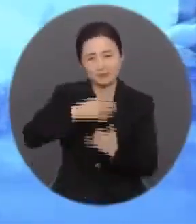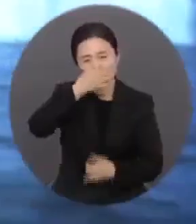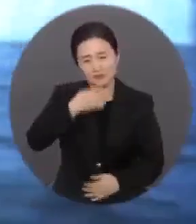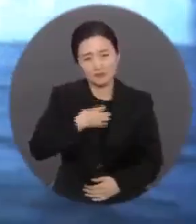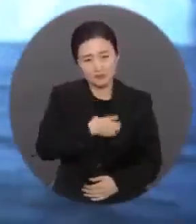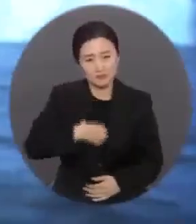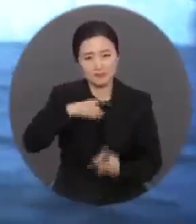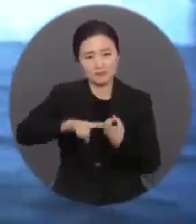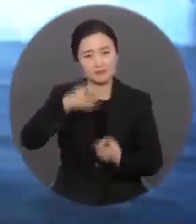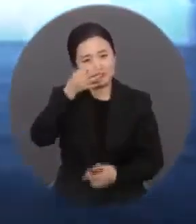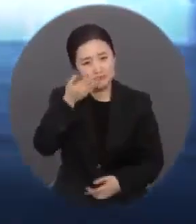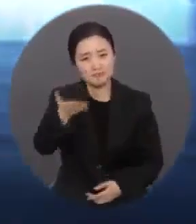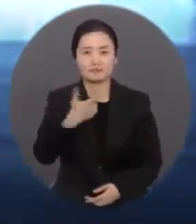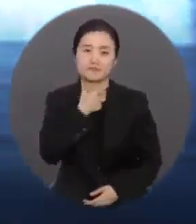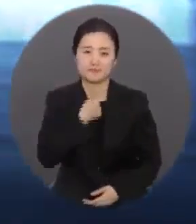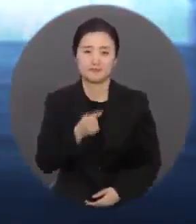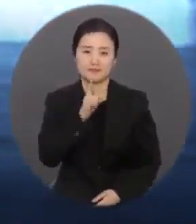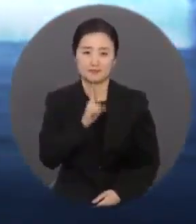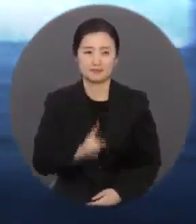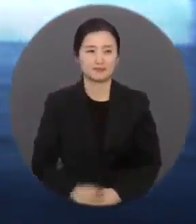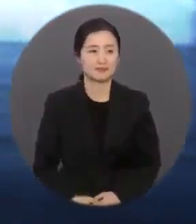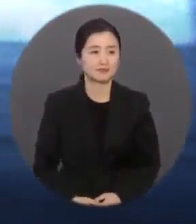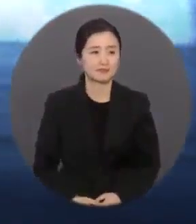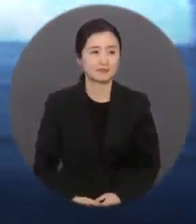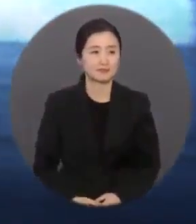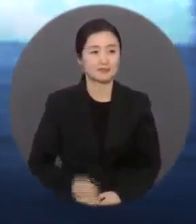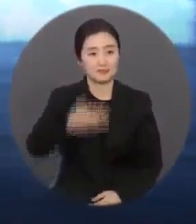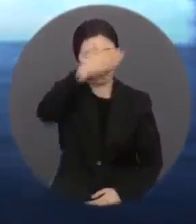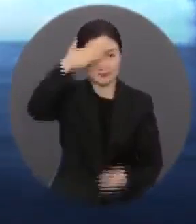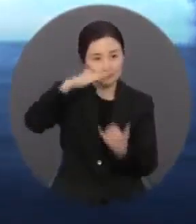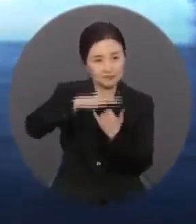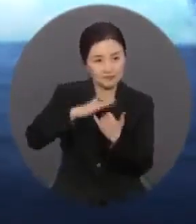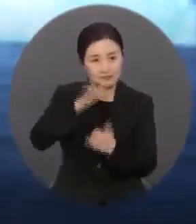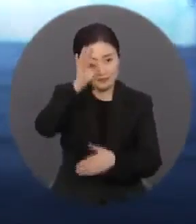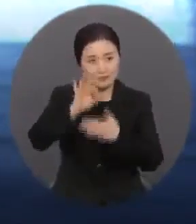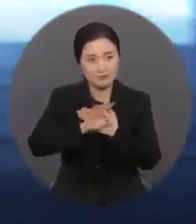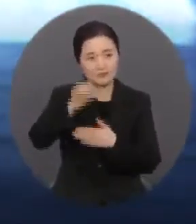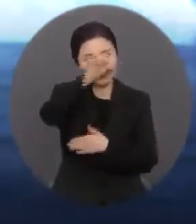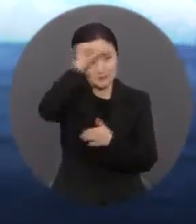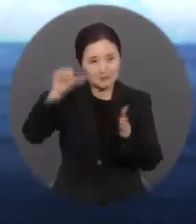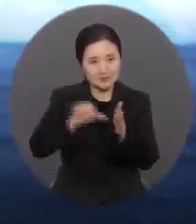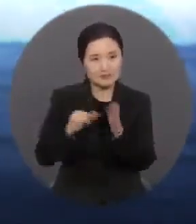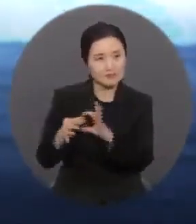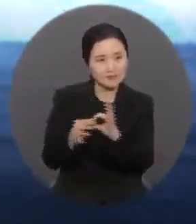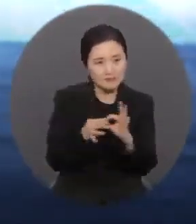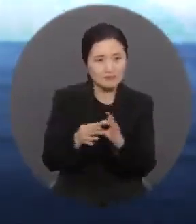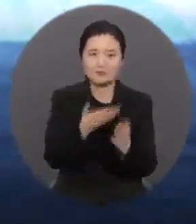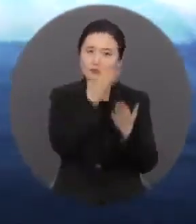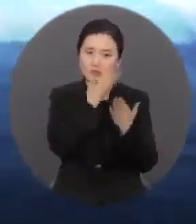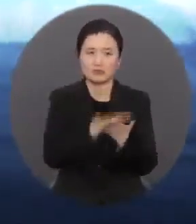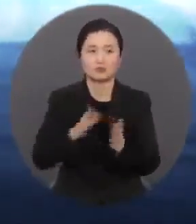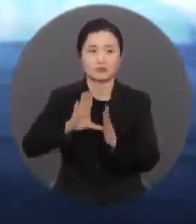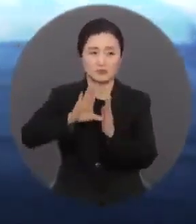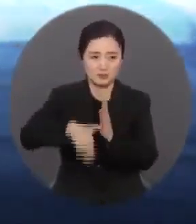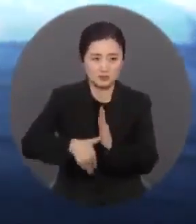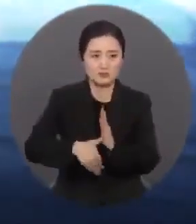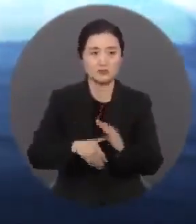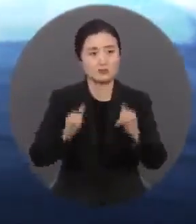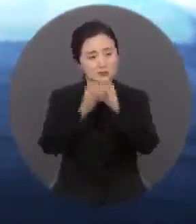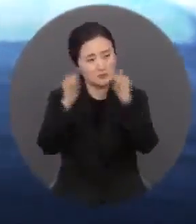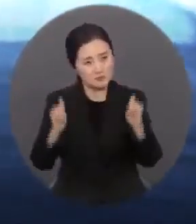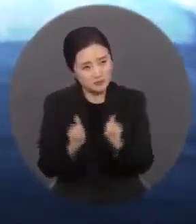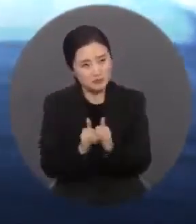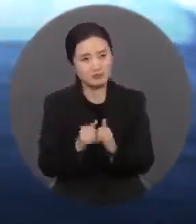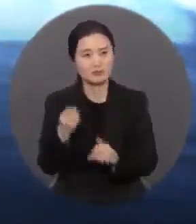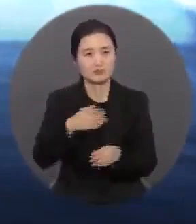싶었습니다. They are in the stage where they have to make up their decision. They have to make a choice. But often the choices are